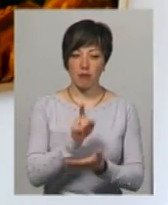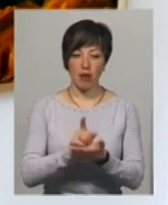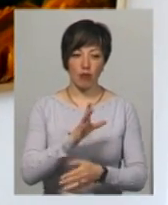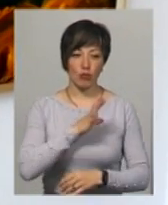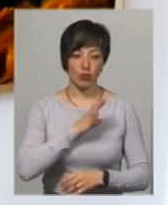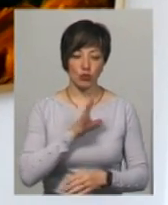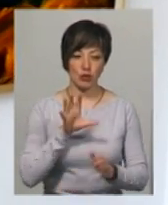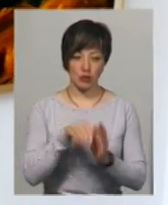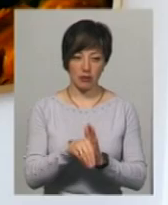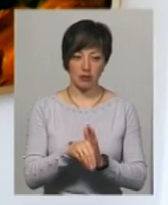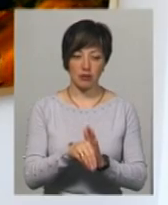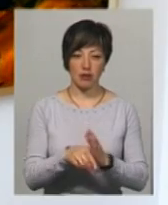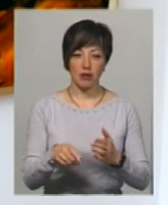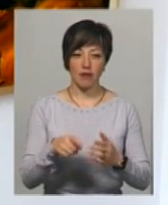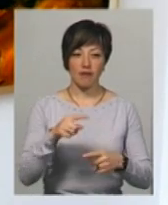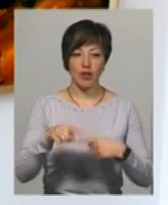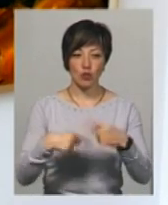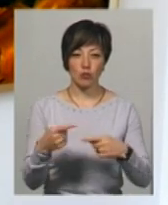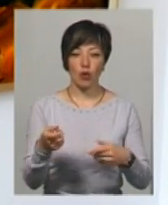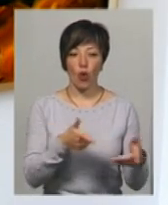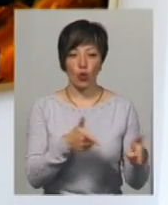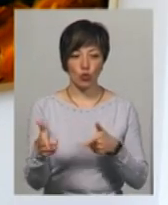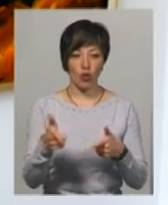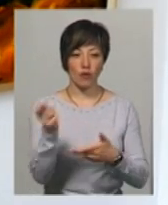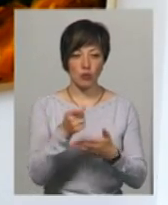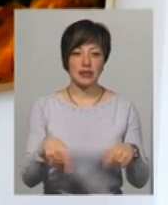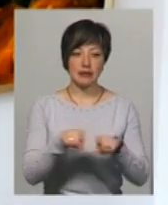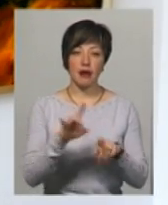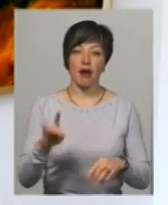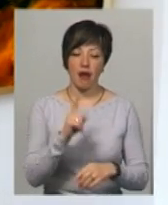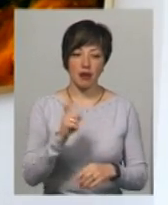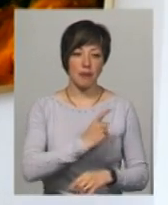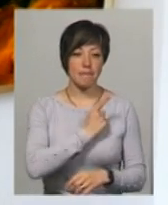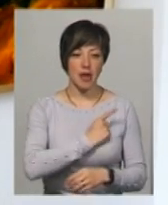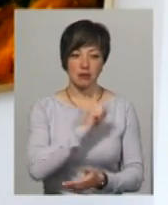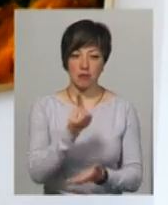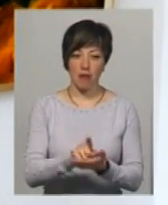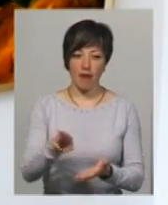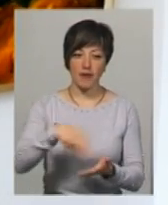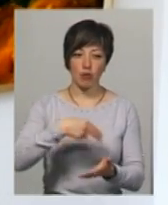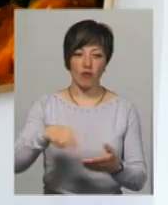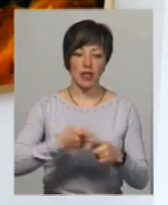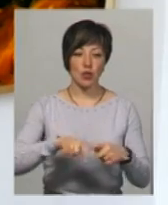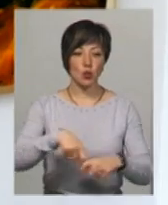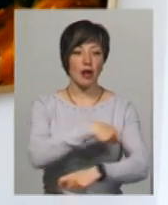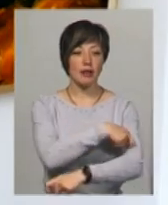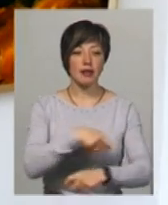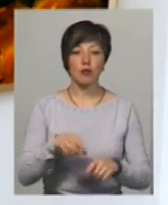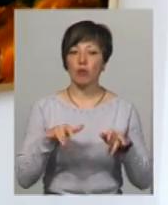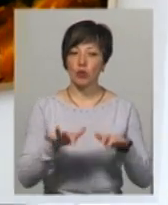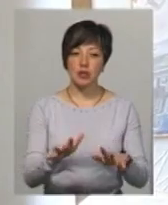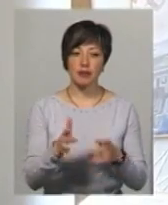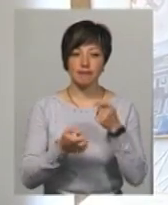у наступній готовій роботі, стільки разів майстер має фарбувати цю тканину. Сам процес